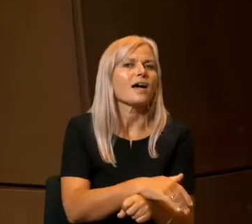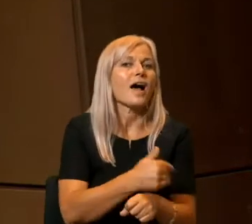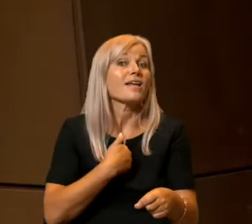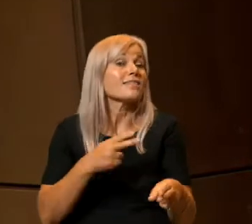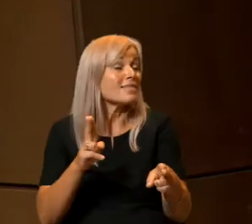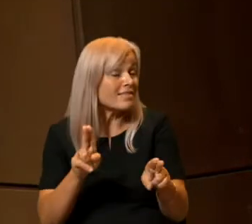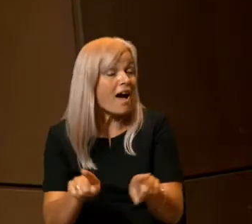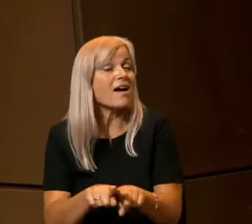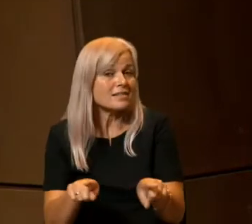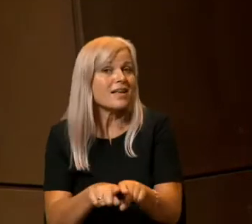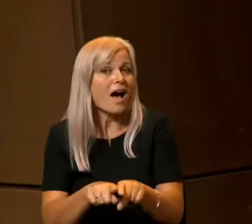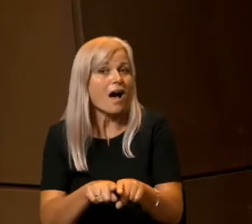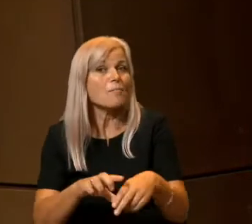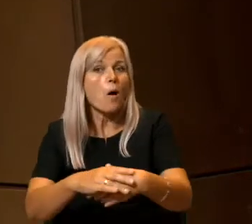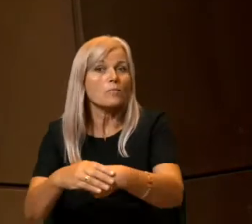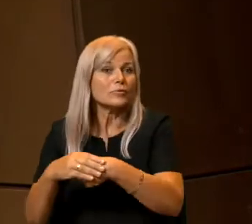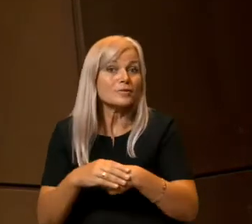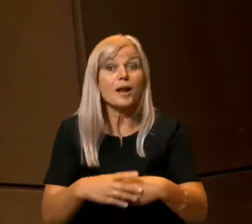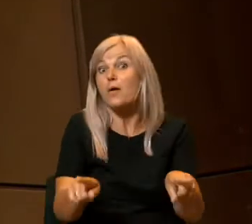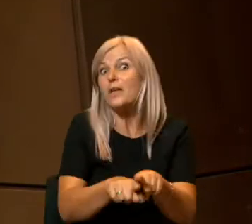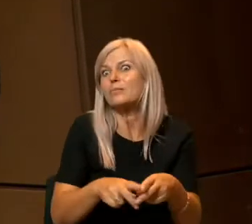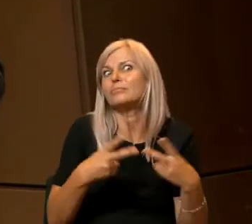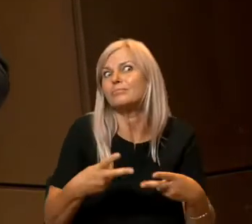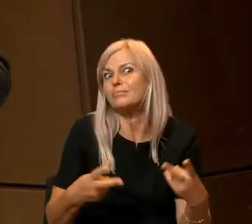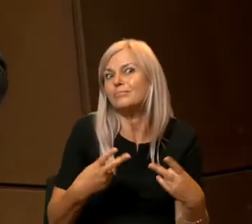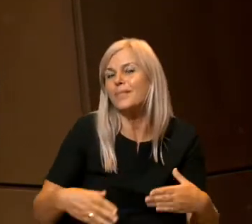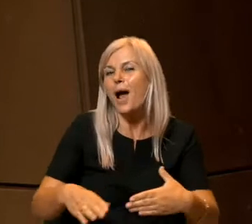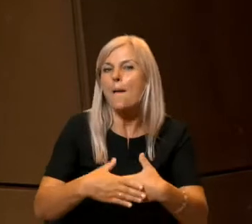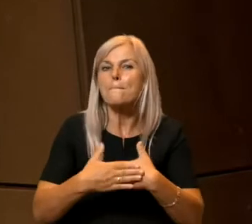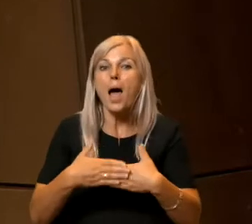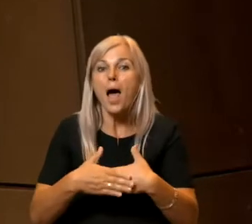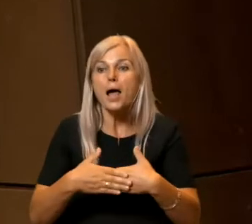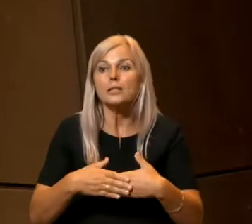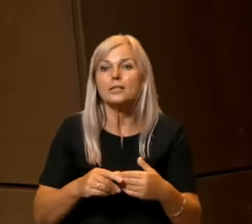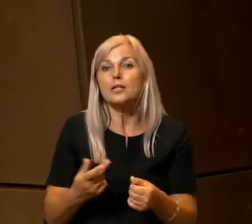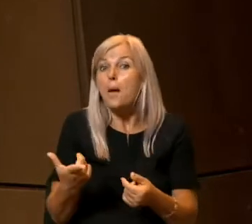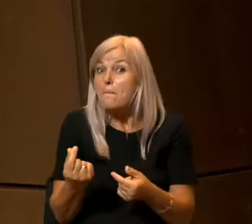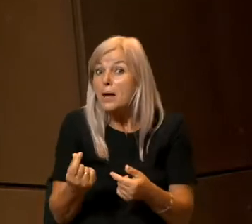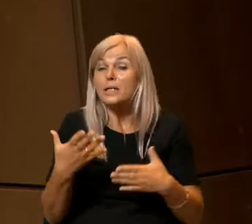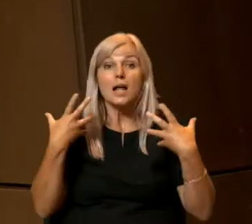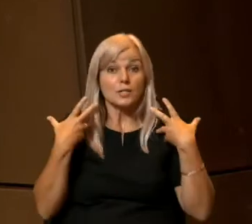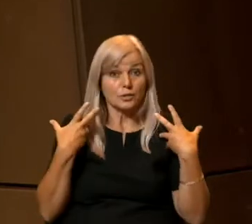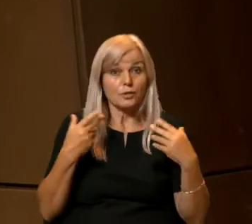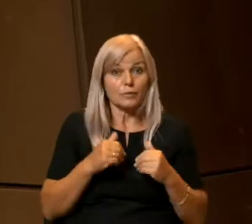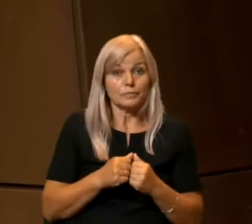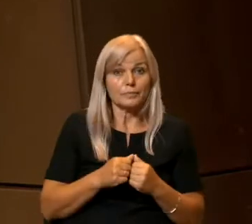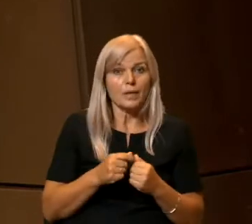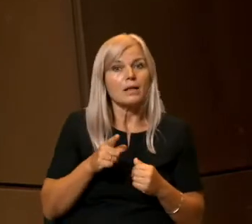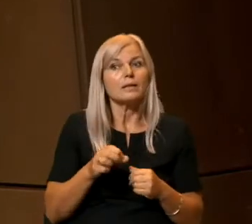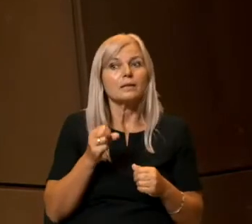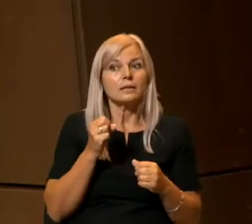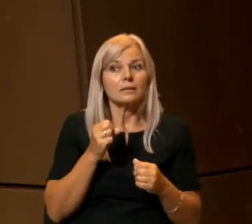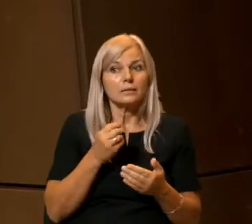przyjaciół lub męża, czy żonę, czy partnera życiowego. A